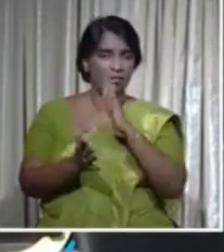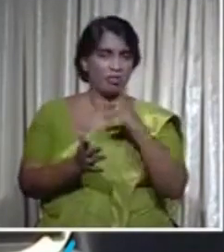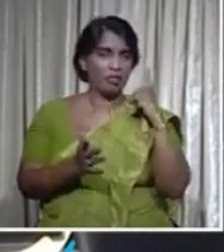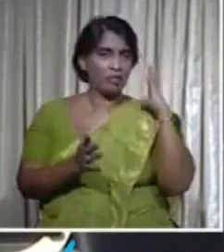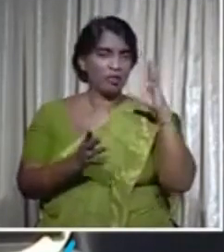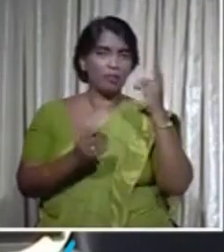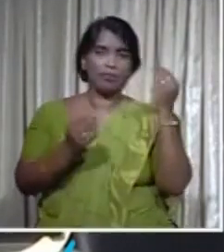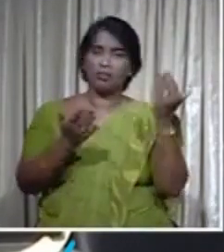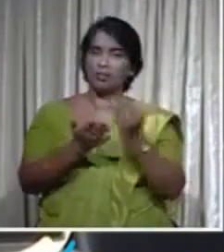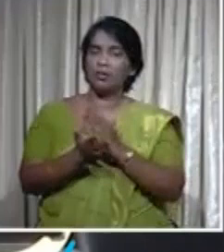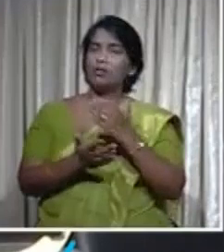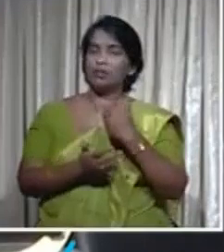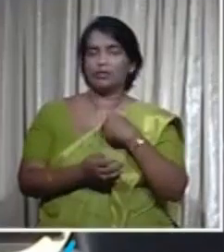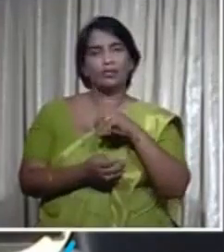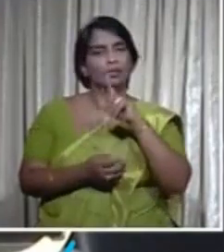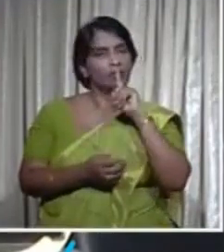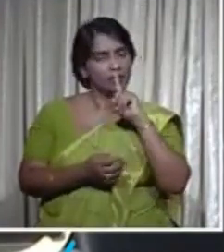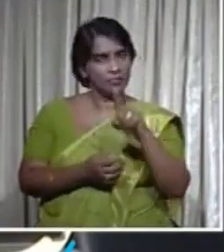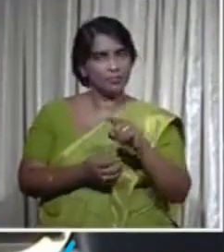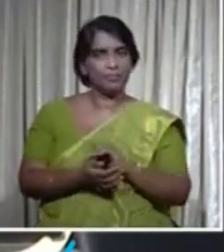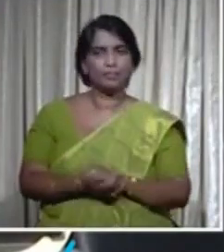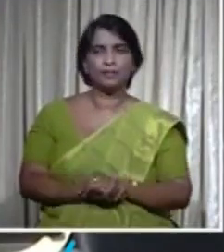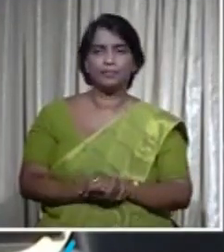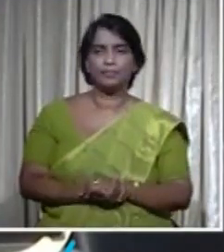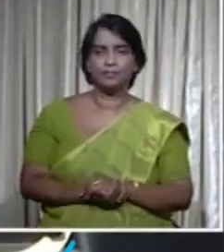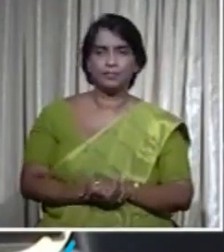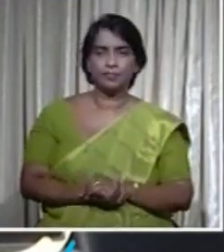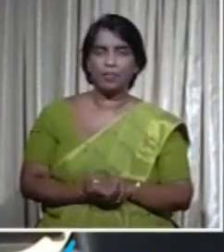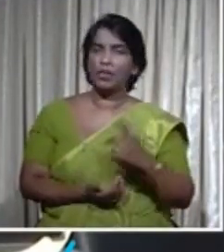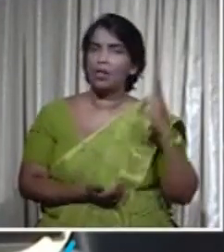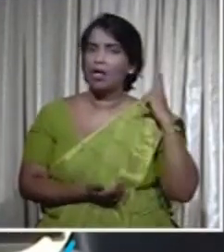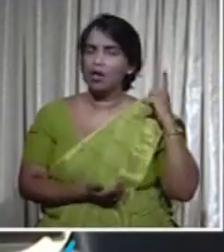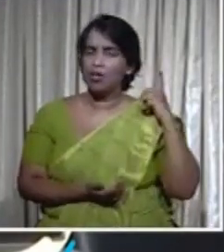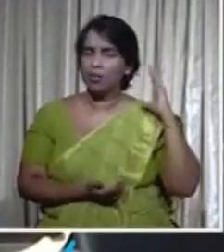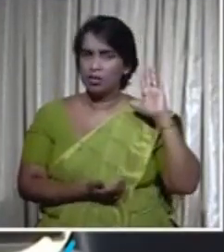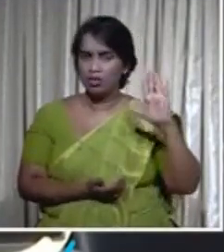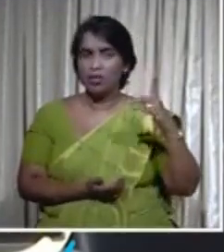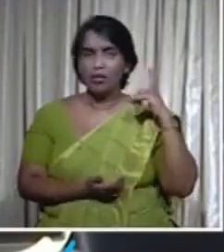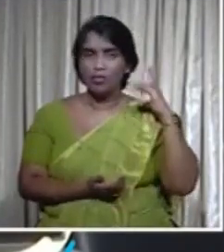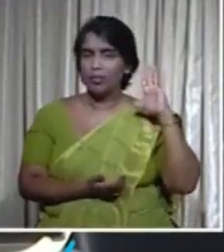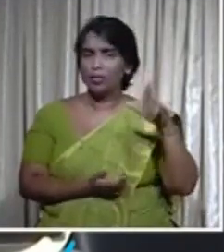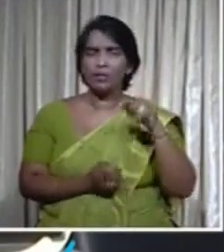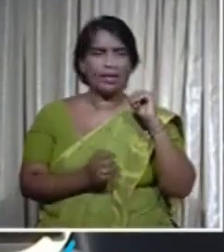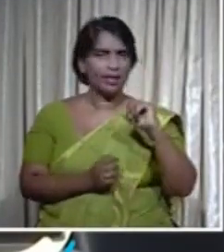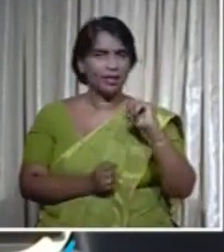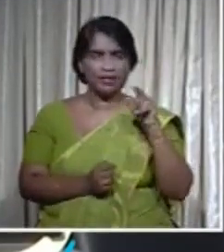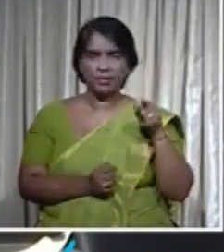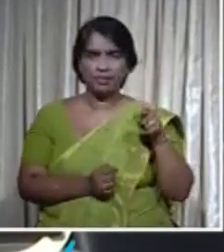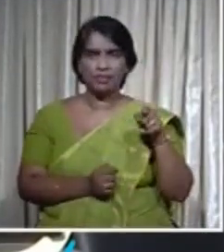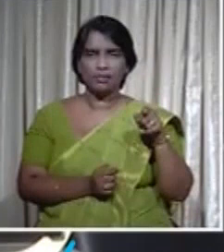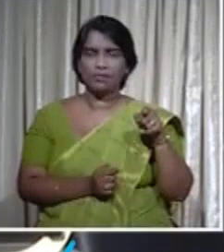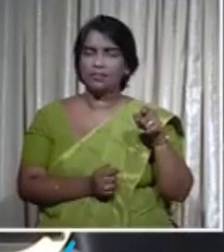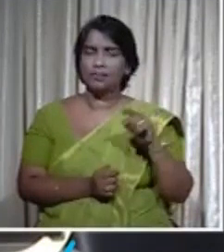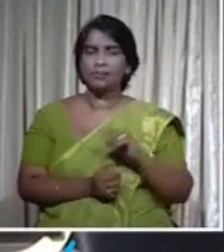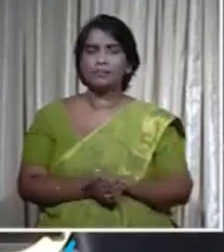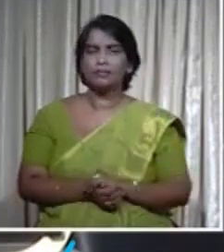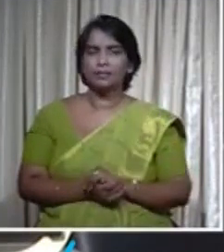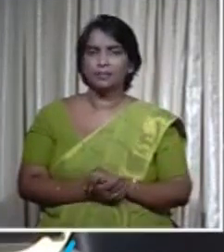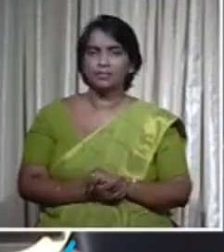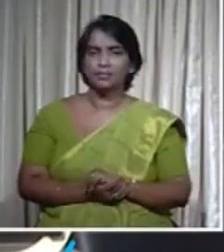நான் கேட்கின்றேன், இந்த இராணுவத்திற்கேன் இவ்வளவு? நாடு மிக மோசமான